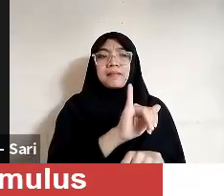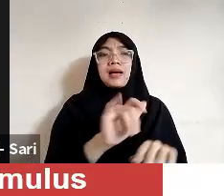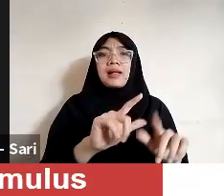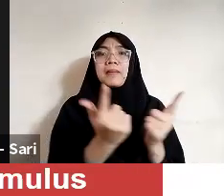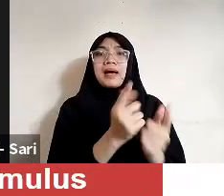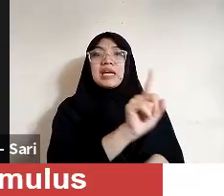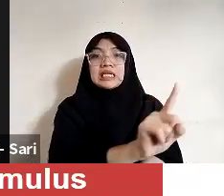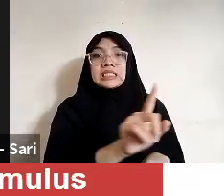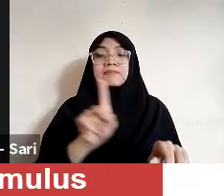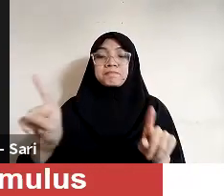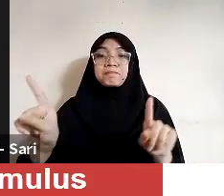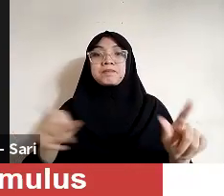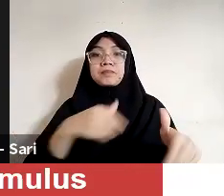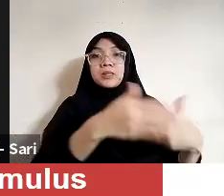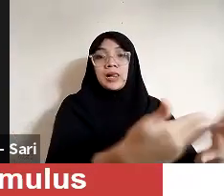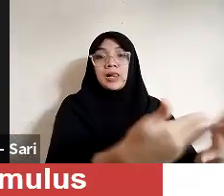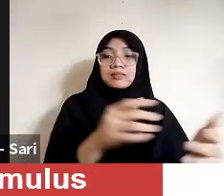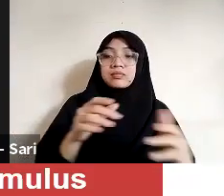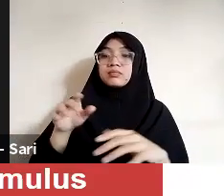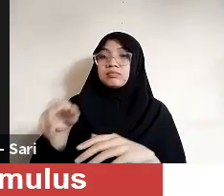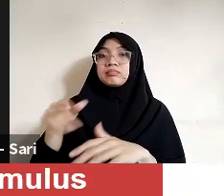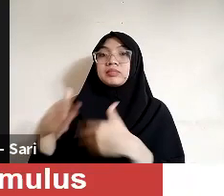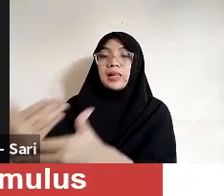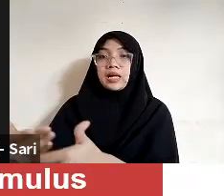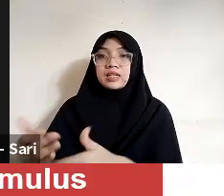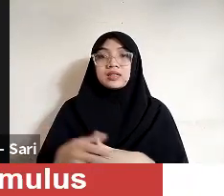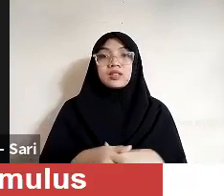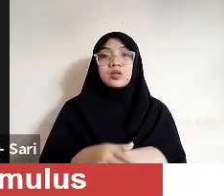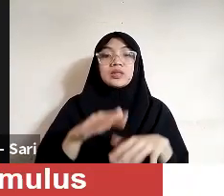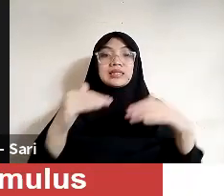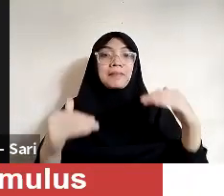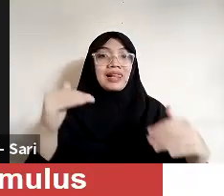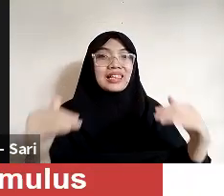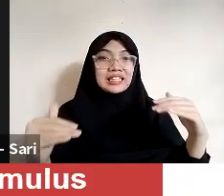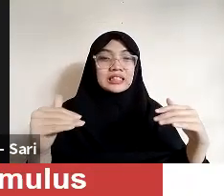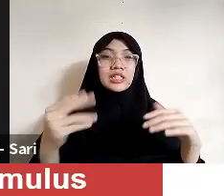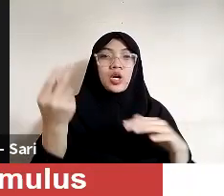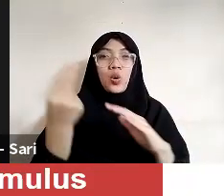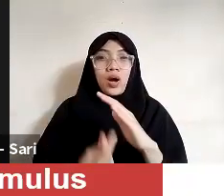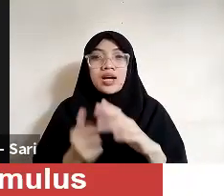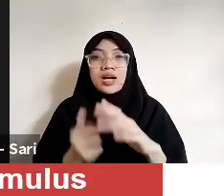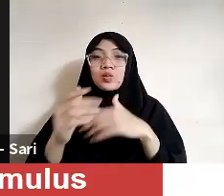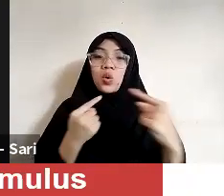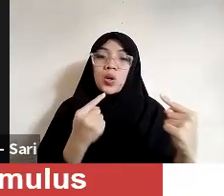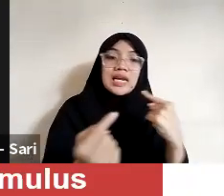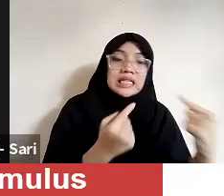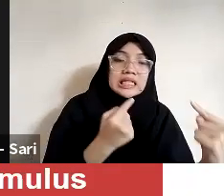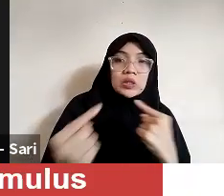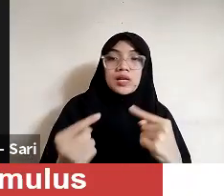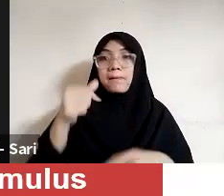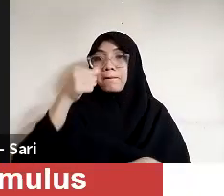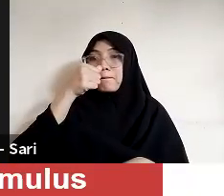dalam Komite Stabilitas Sistem Keuangan ini yang berkoordinasi, ada perbankan, sektor